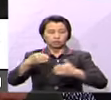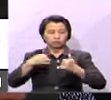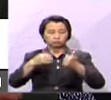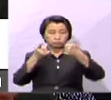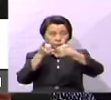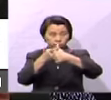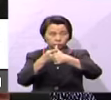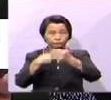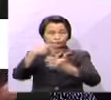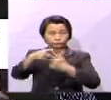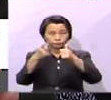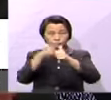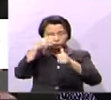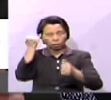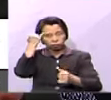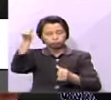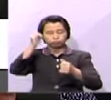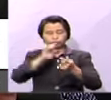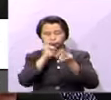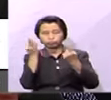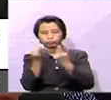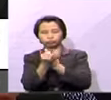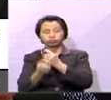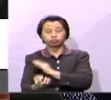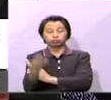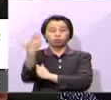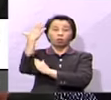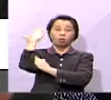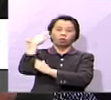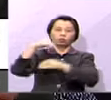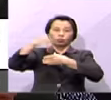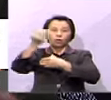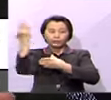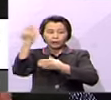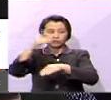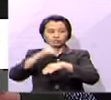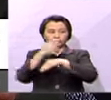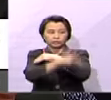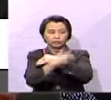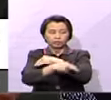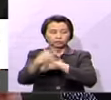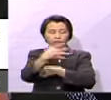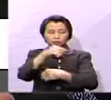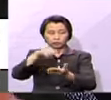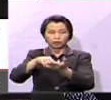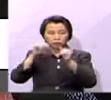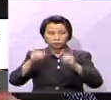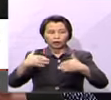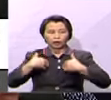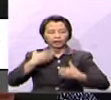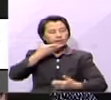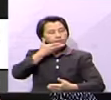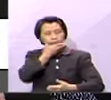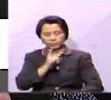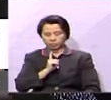pertama untuk mencetuskan fenomena subuh luar biasa di negara ini dan secara tidak langsung dapat melahirkan pemuda